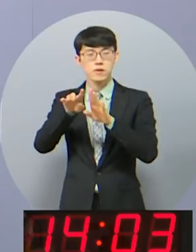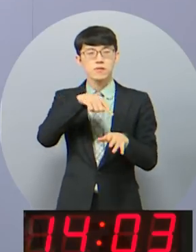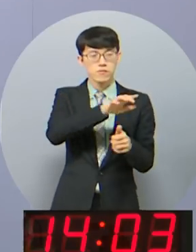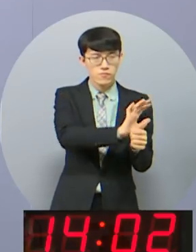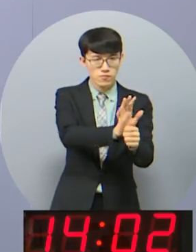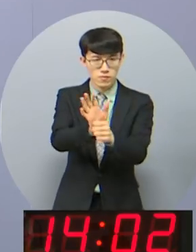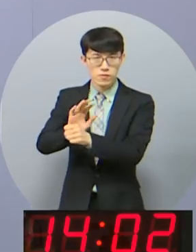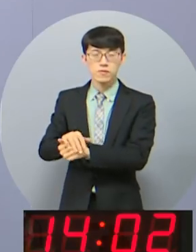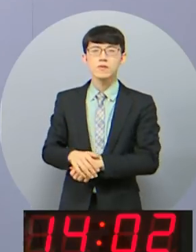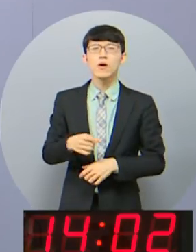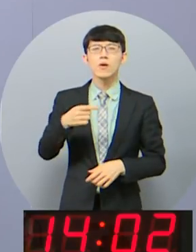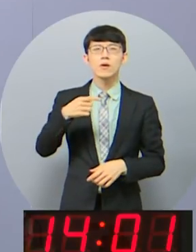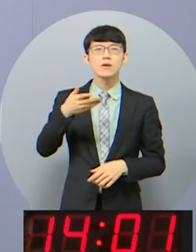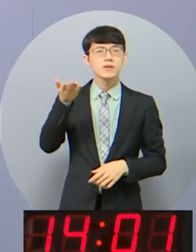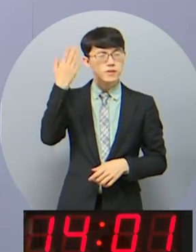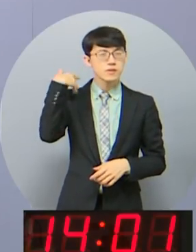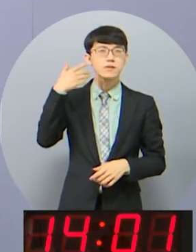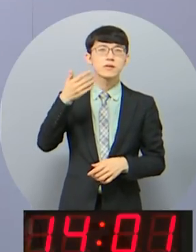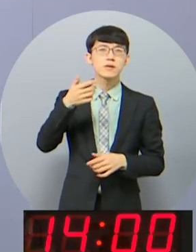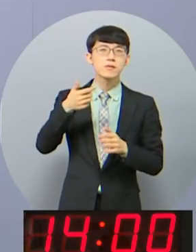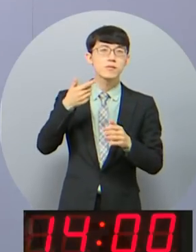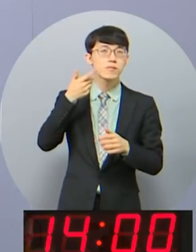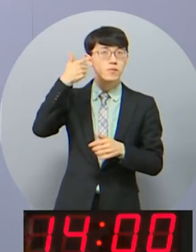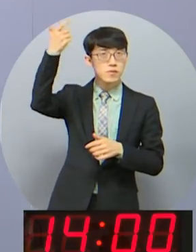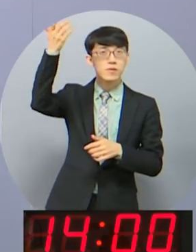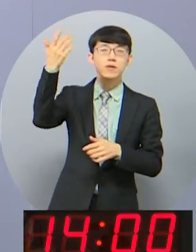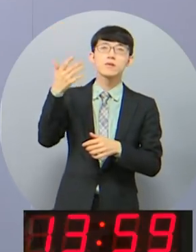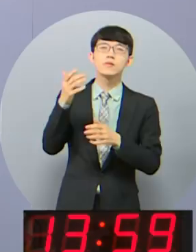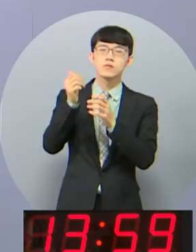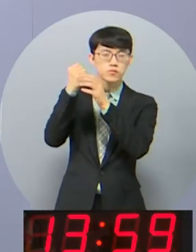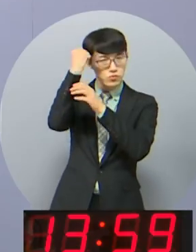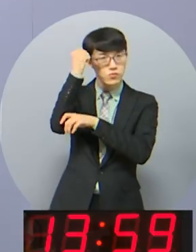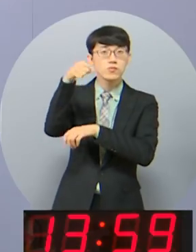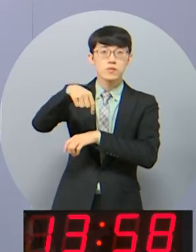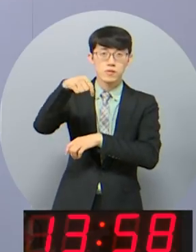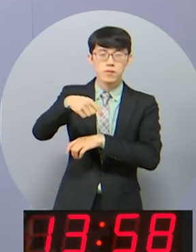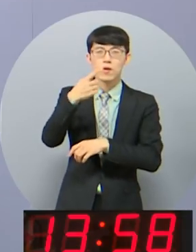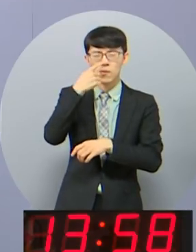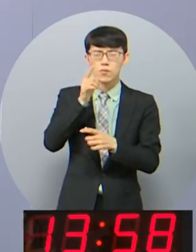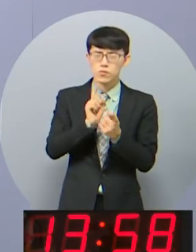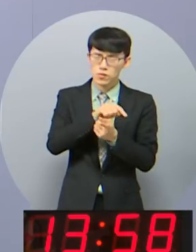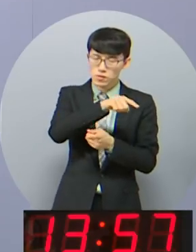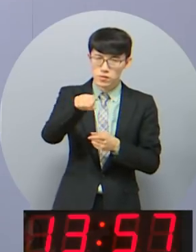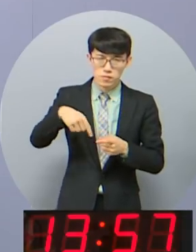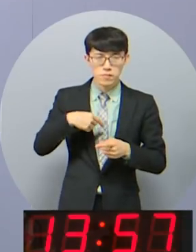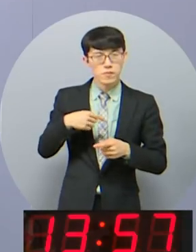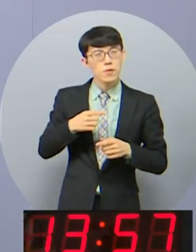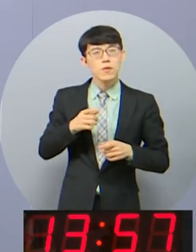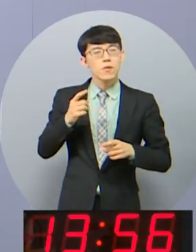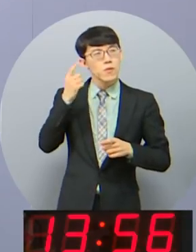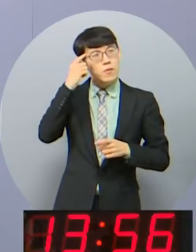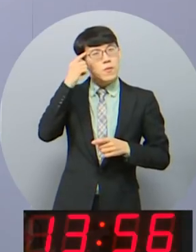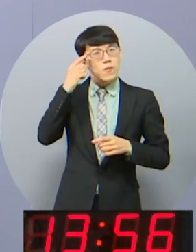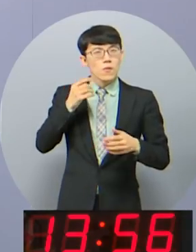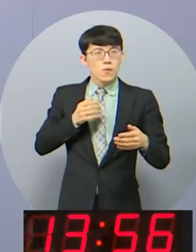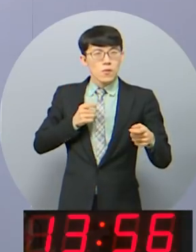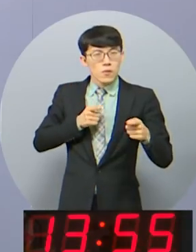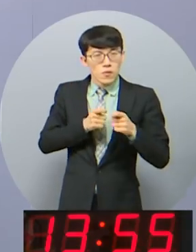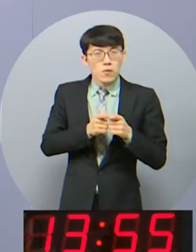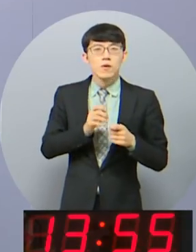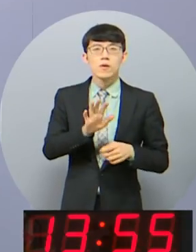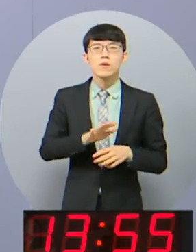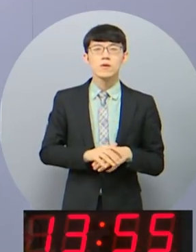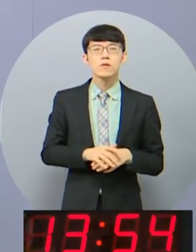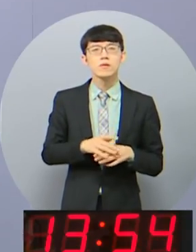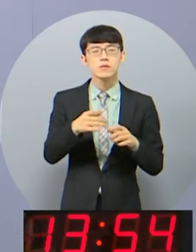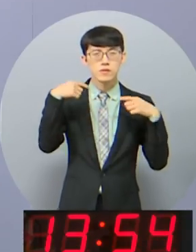世代居住在淡水，宇恩对乡亲有着浓厚的情感，街道巷弄都是我们的长辈，遇到